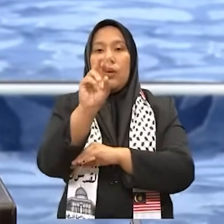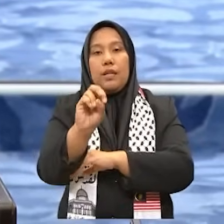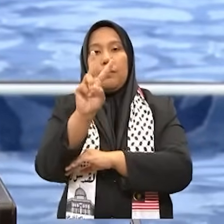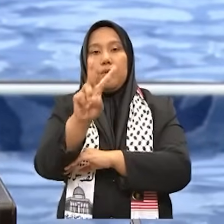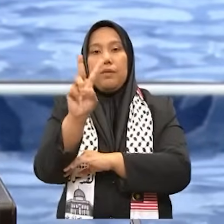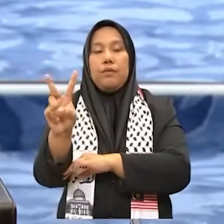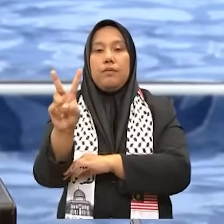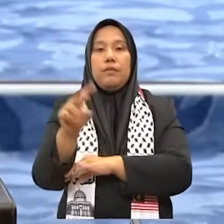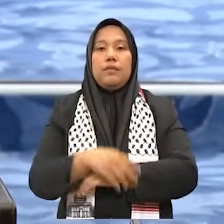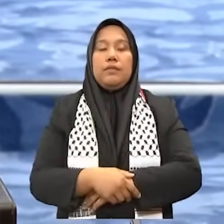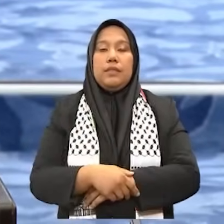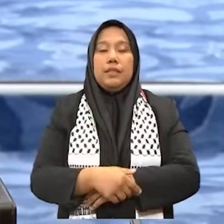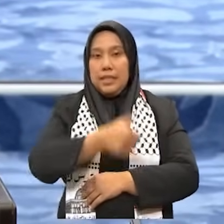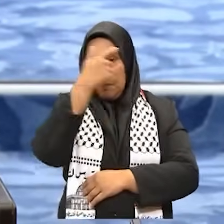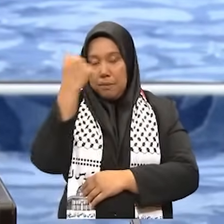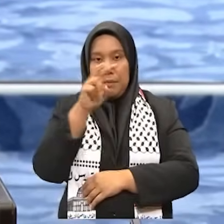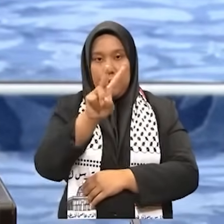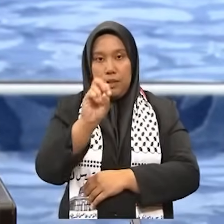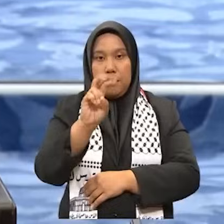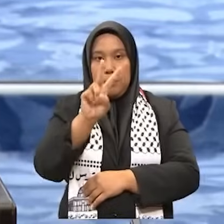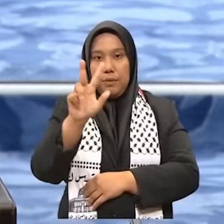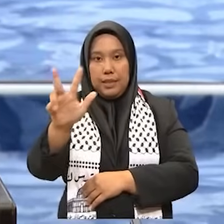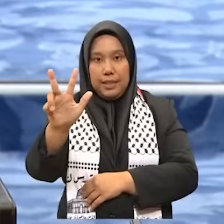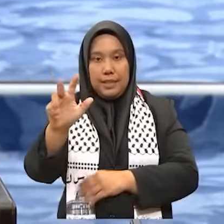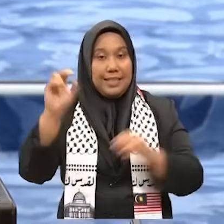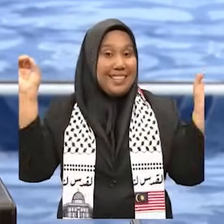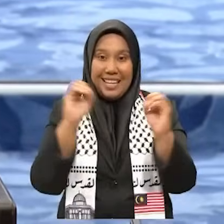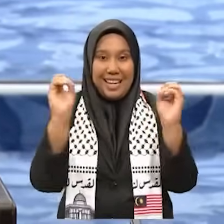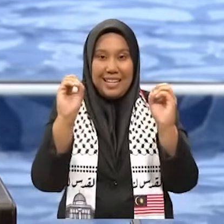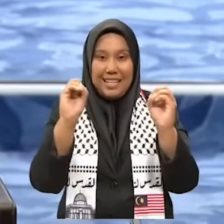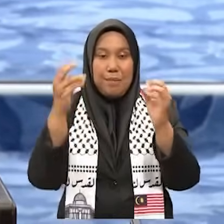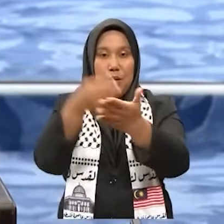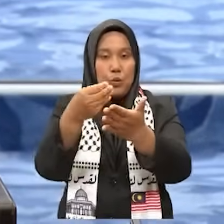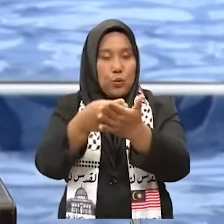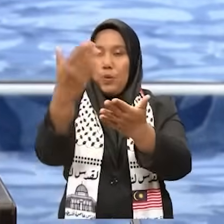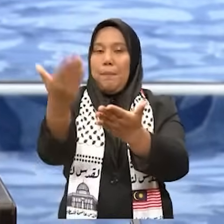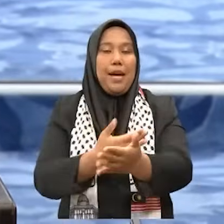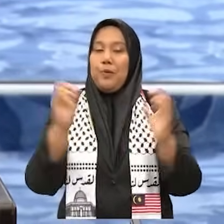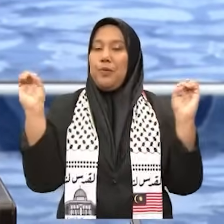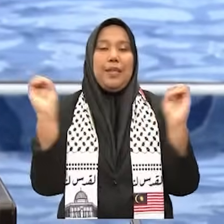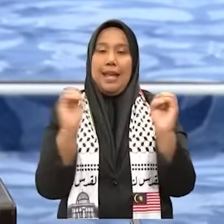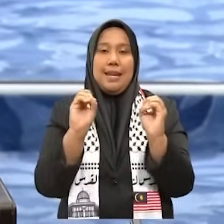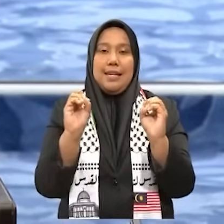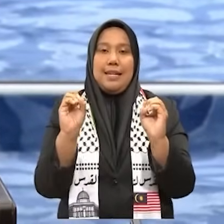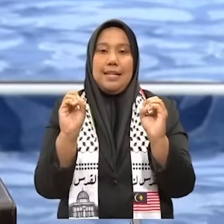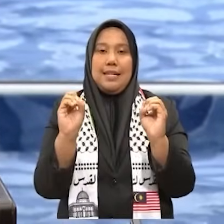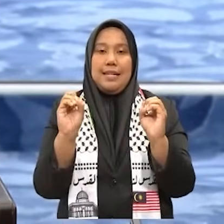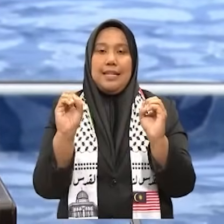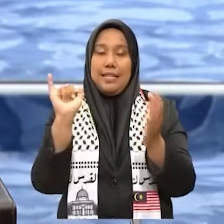kerana 2023 tidak ada peruntukan baru. Dan itu harus